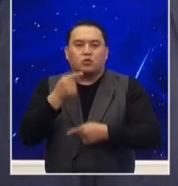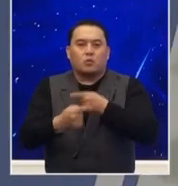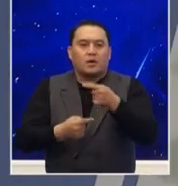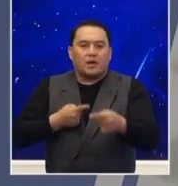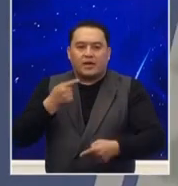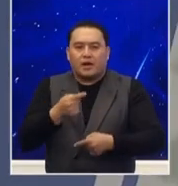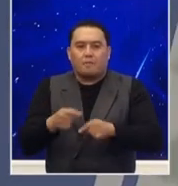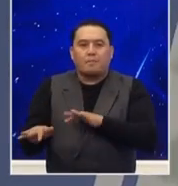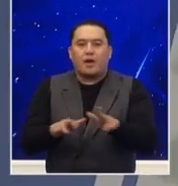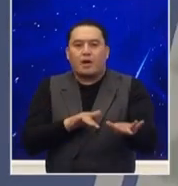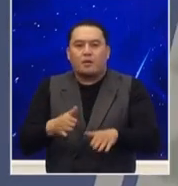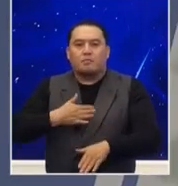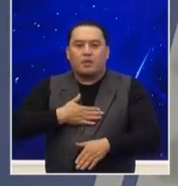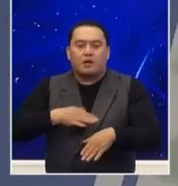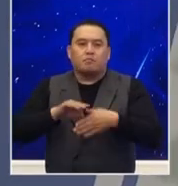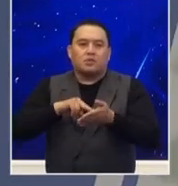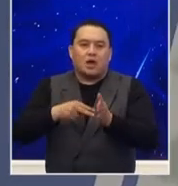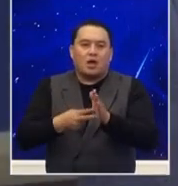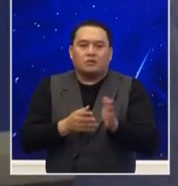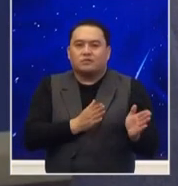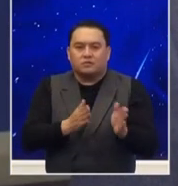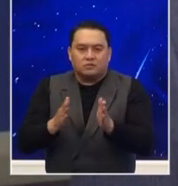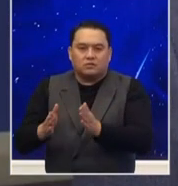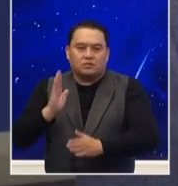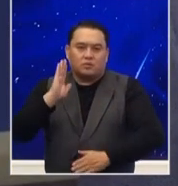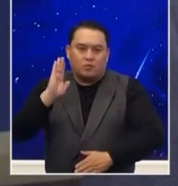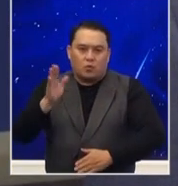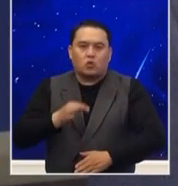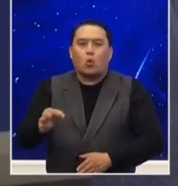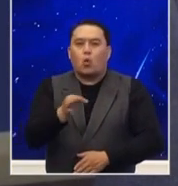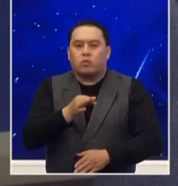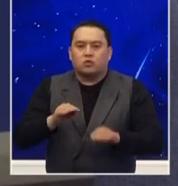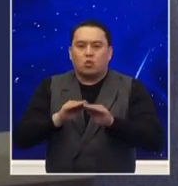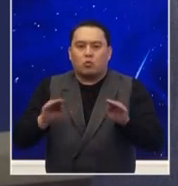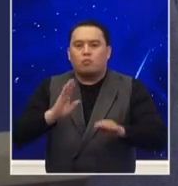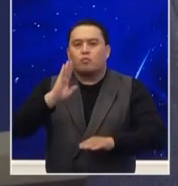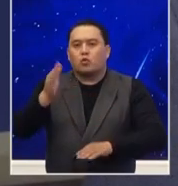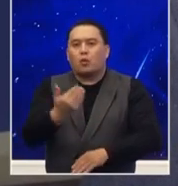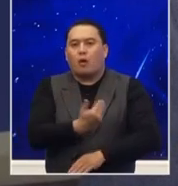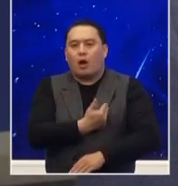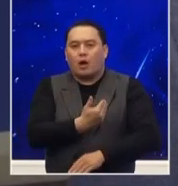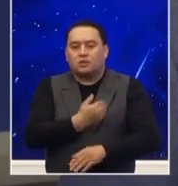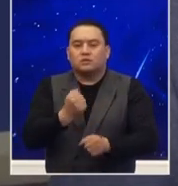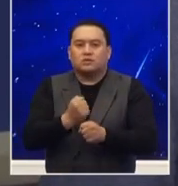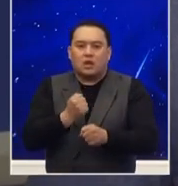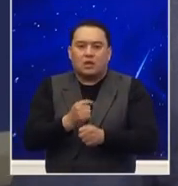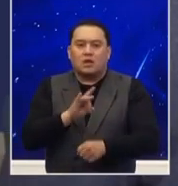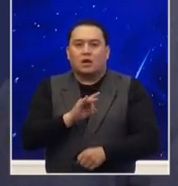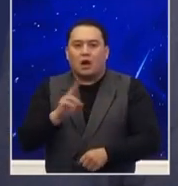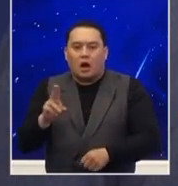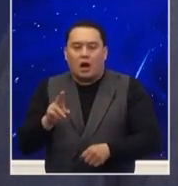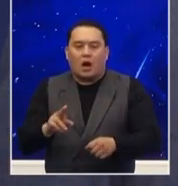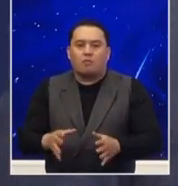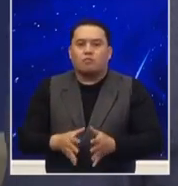поколения. Мероприятие мы планируем проводить на системной основе, на областном уровне и в будущем хотим сделать в